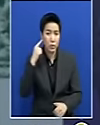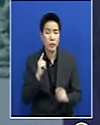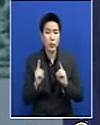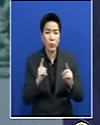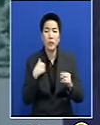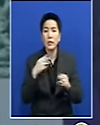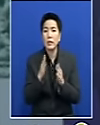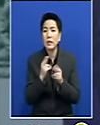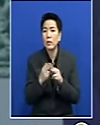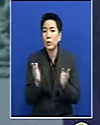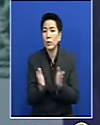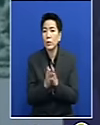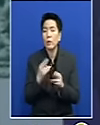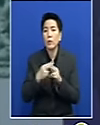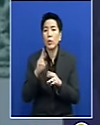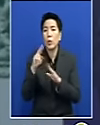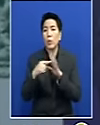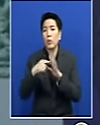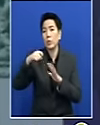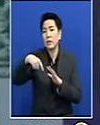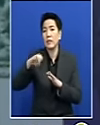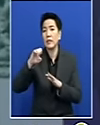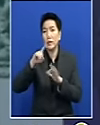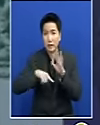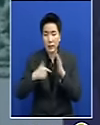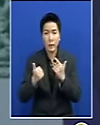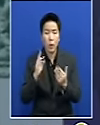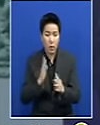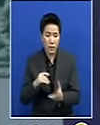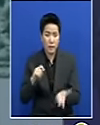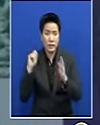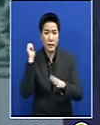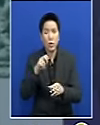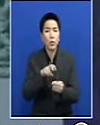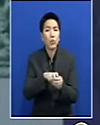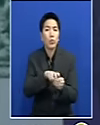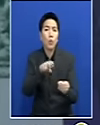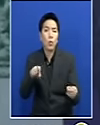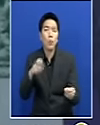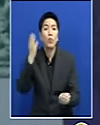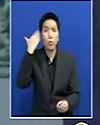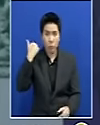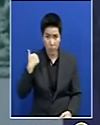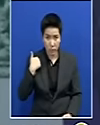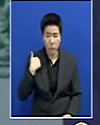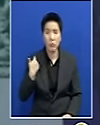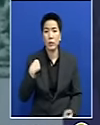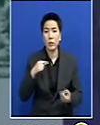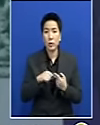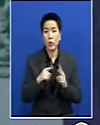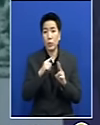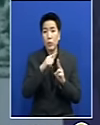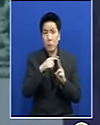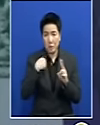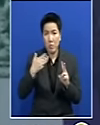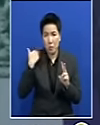ครับร่วมกับลูซี่ซาฟาโรวานะครับสำหรับนักเทนนิสชื่อดังที่ประกาศถอนตัวออกไปก่อนหน้านี้ก่อนเบอร์ดิช